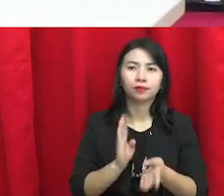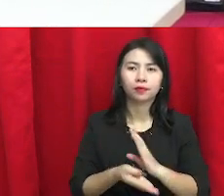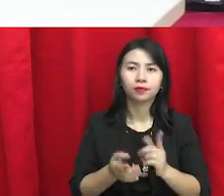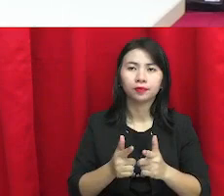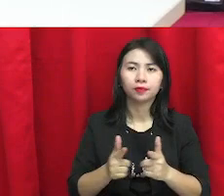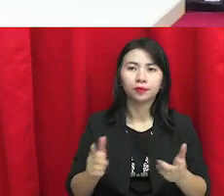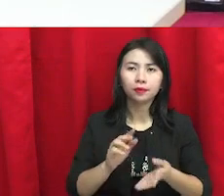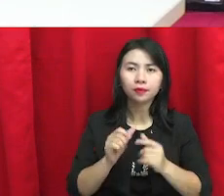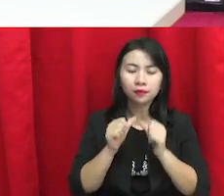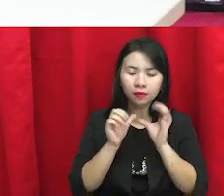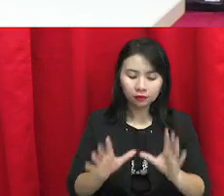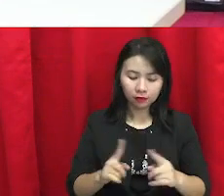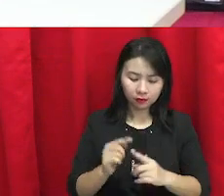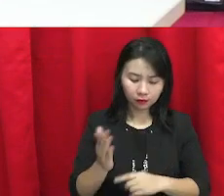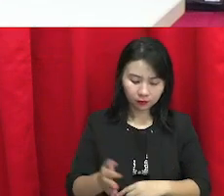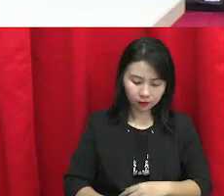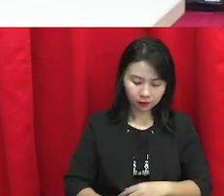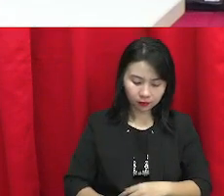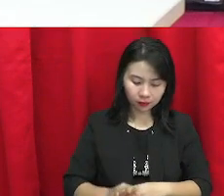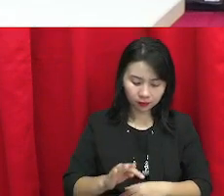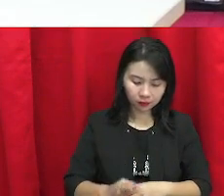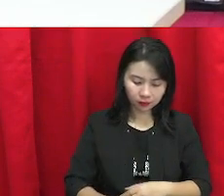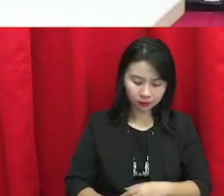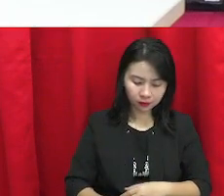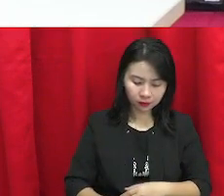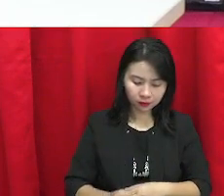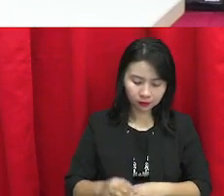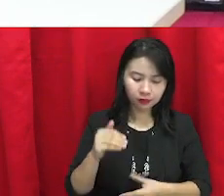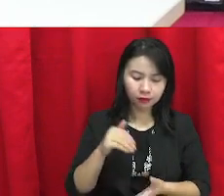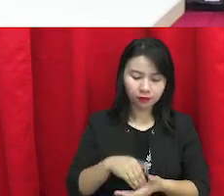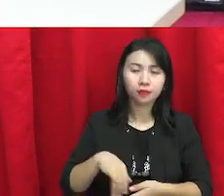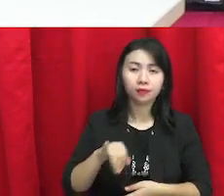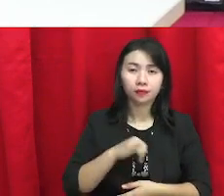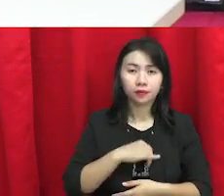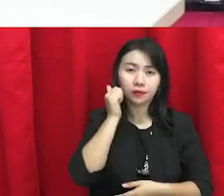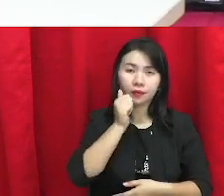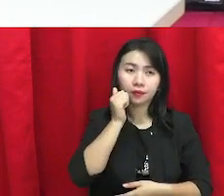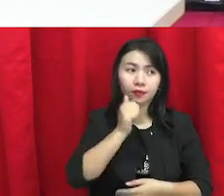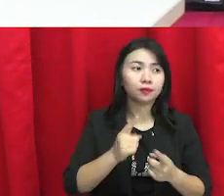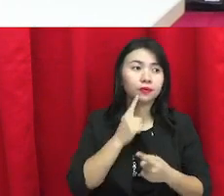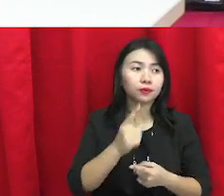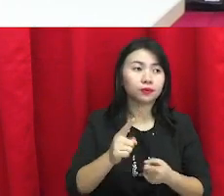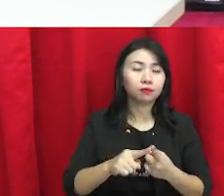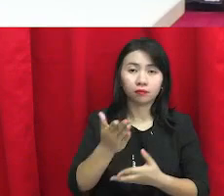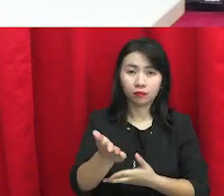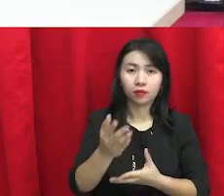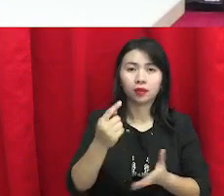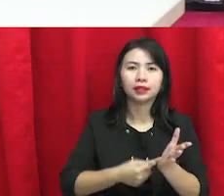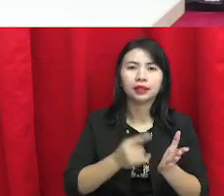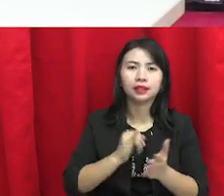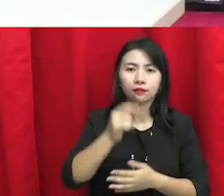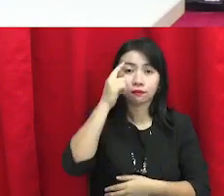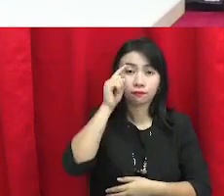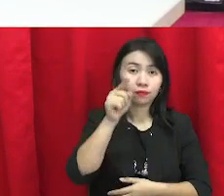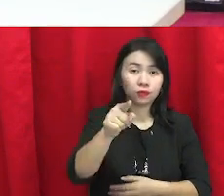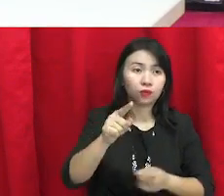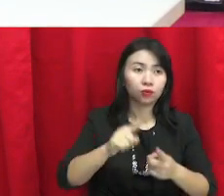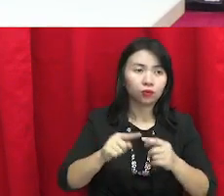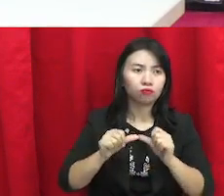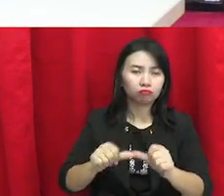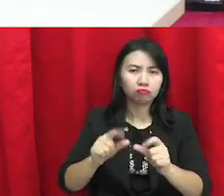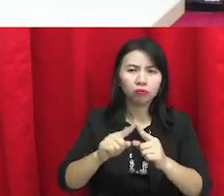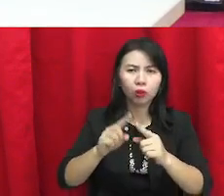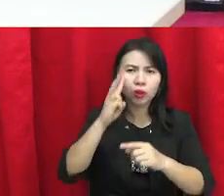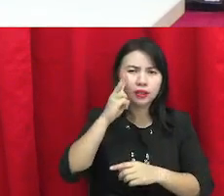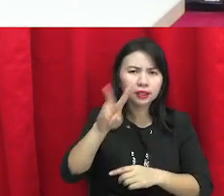po sa bawat isa. And once again, brethren, again, inuulit ko po sa bawat isa po sa atin, ito po ay para sa makita natin patuloy ang purpose ng